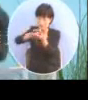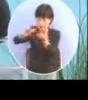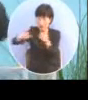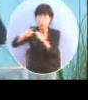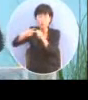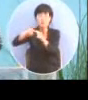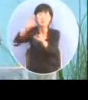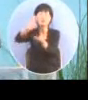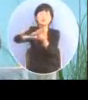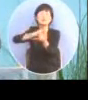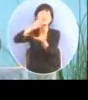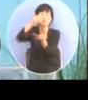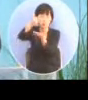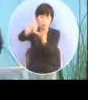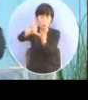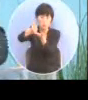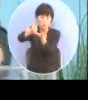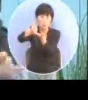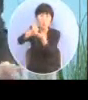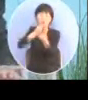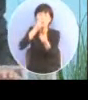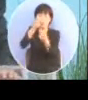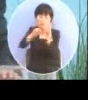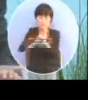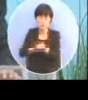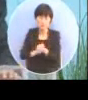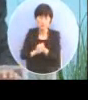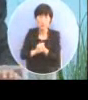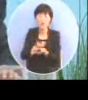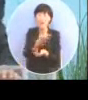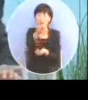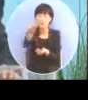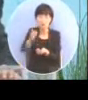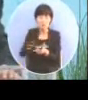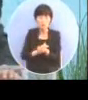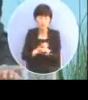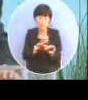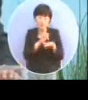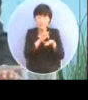xưng nhận. Và điều số 2 nói là Đấng Christ.